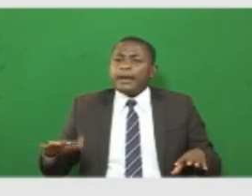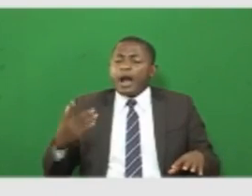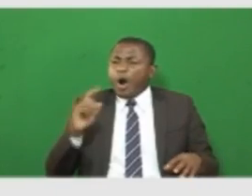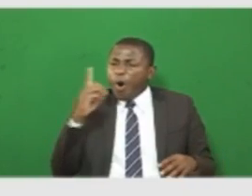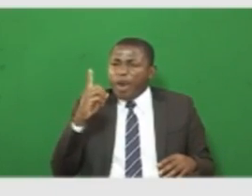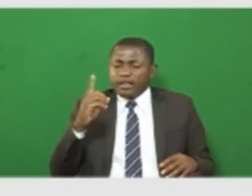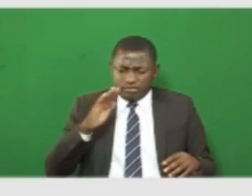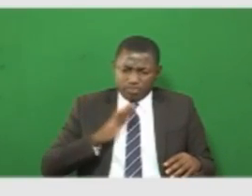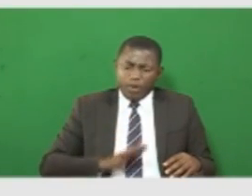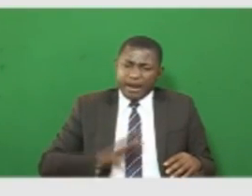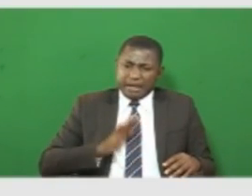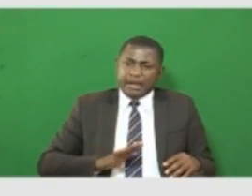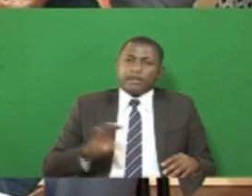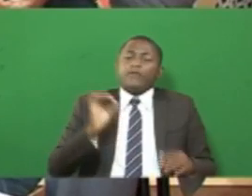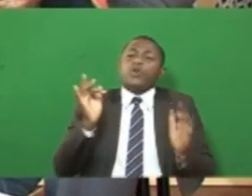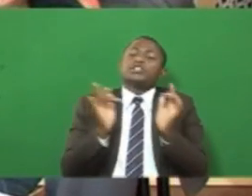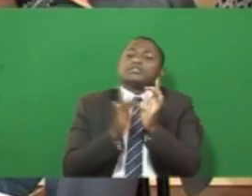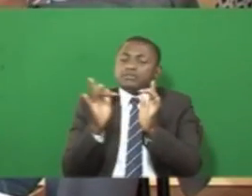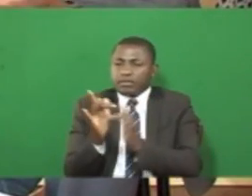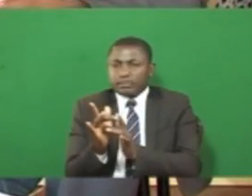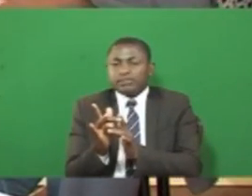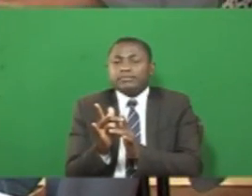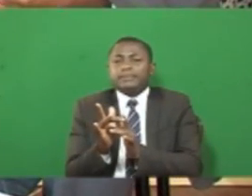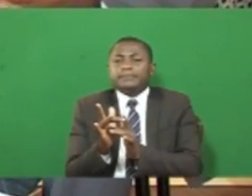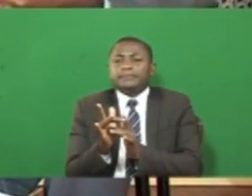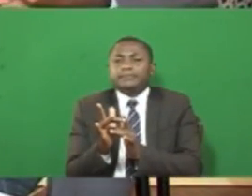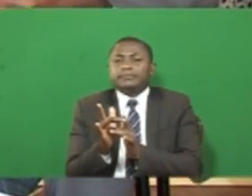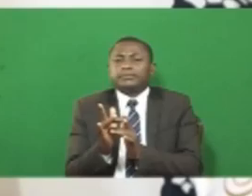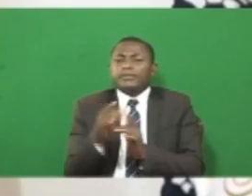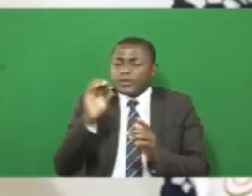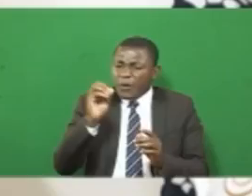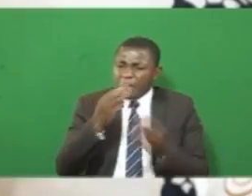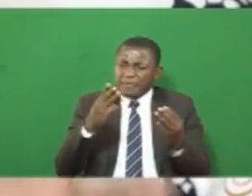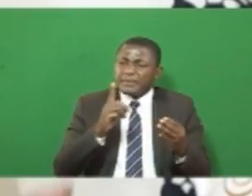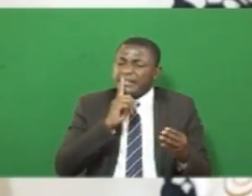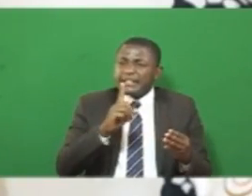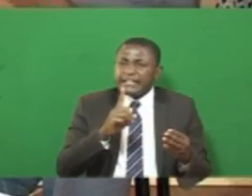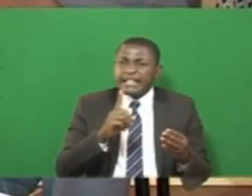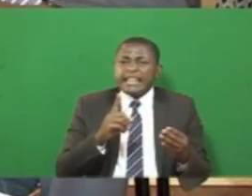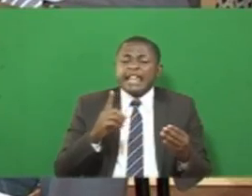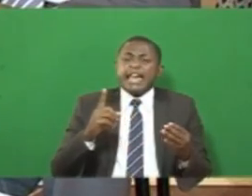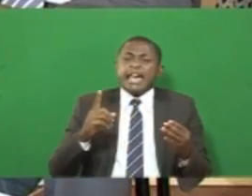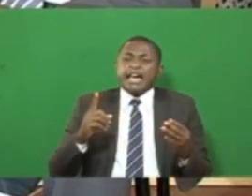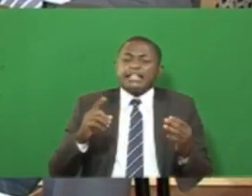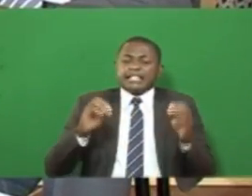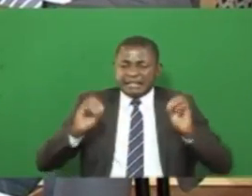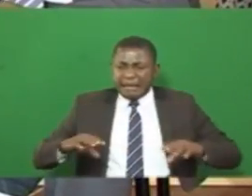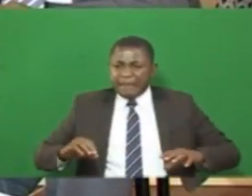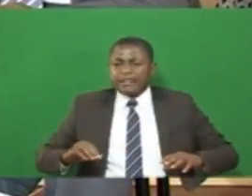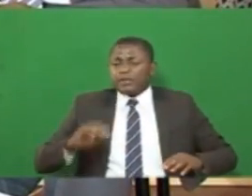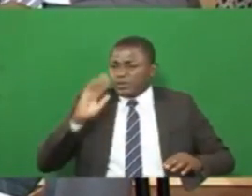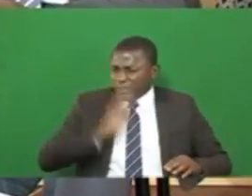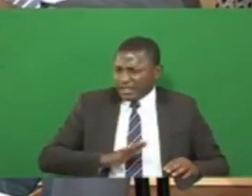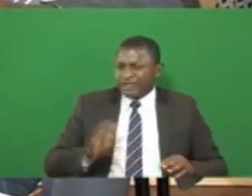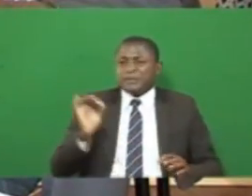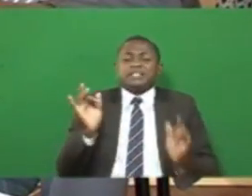wezvichauya asi muviri ndewa Kristu. Ndo rimwe tsamba manje rinoshandiswa nevatendi rekuti sabata mumvuri siyana inaro. Hupa